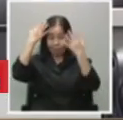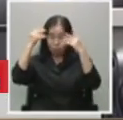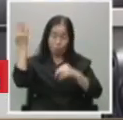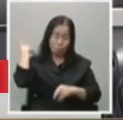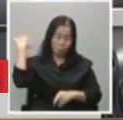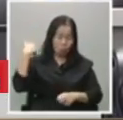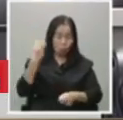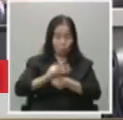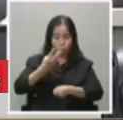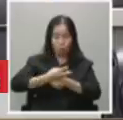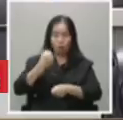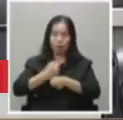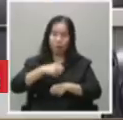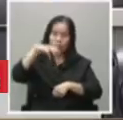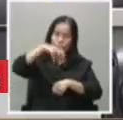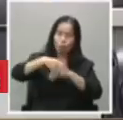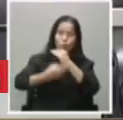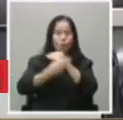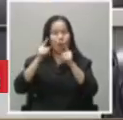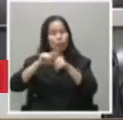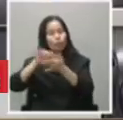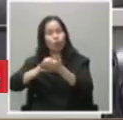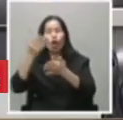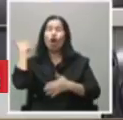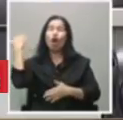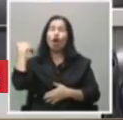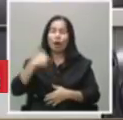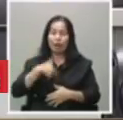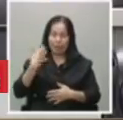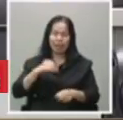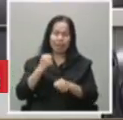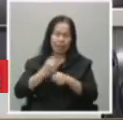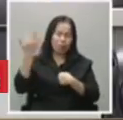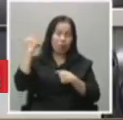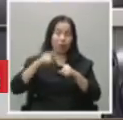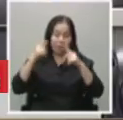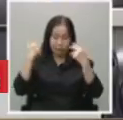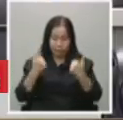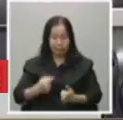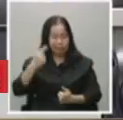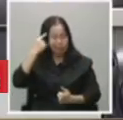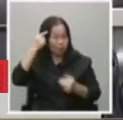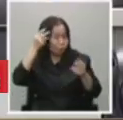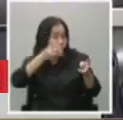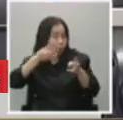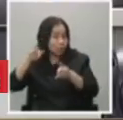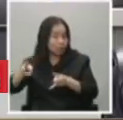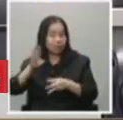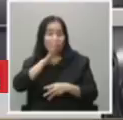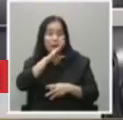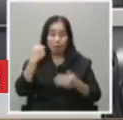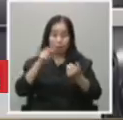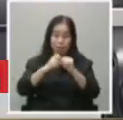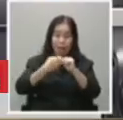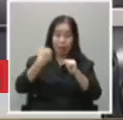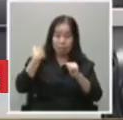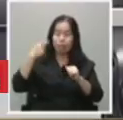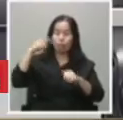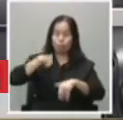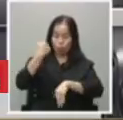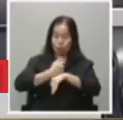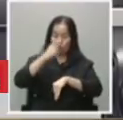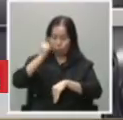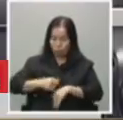ทำอสังหาริมทรัพย์ทำโรงแรมในนิวยอร์กก็เรื่องของเขาครับแต่วิธีคิดของนักธุรกิจคือเมื่อมีปัญหาผู้นำต้องเข้าไปแก้